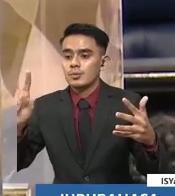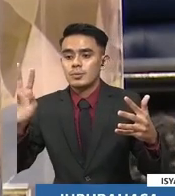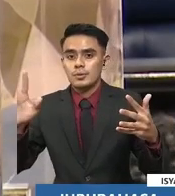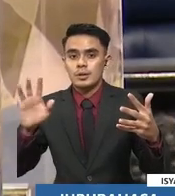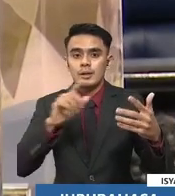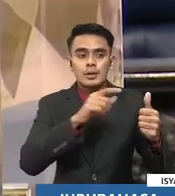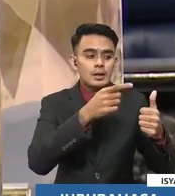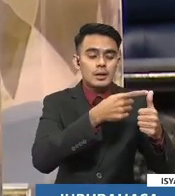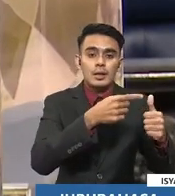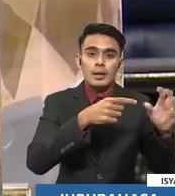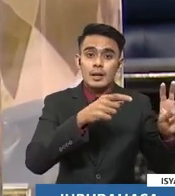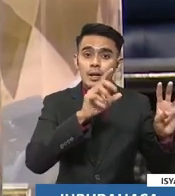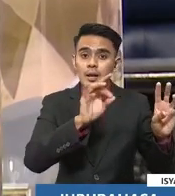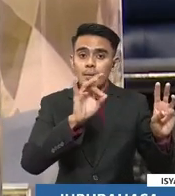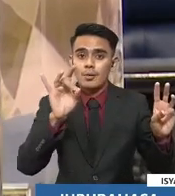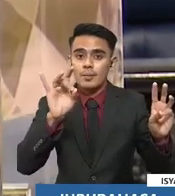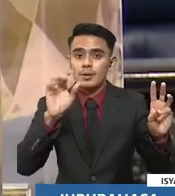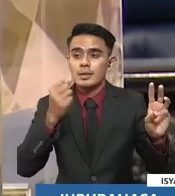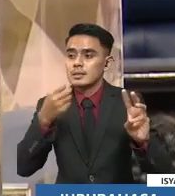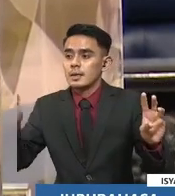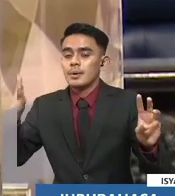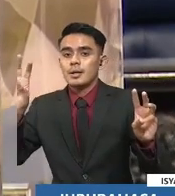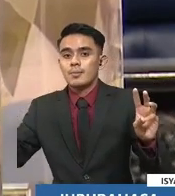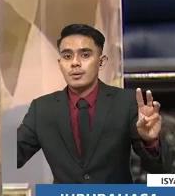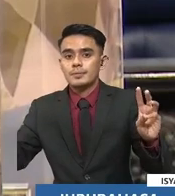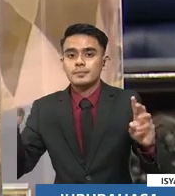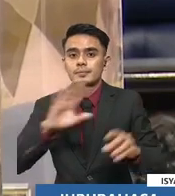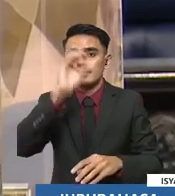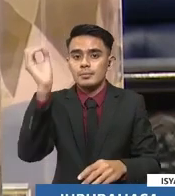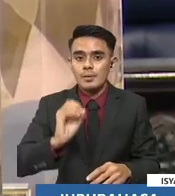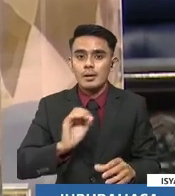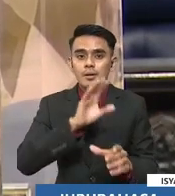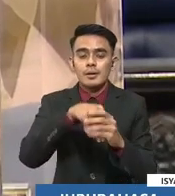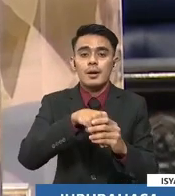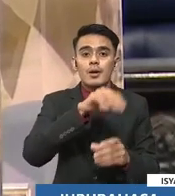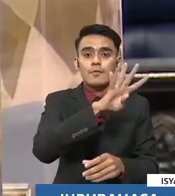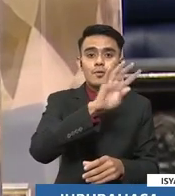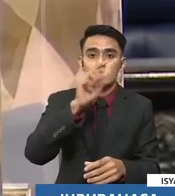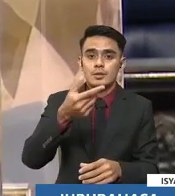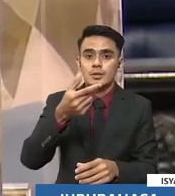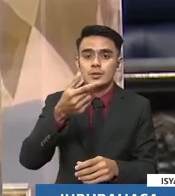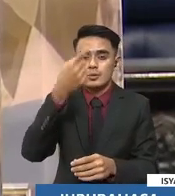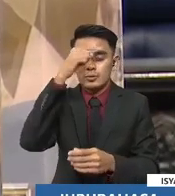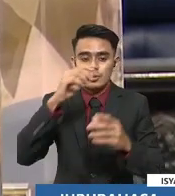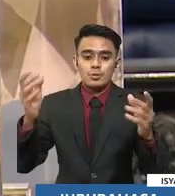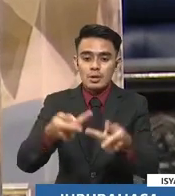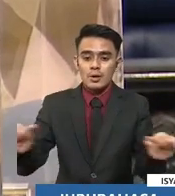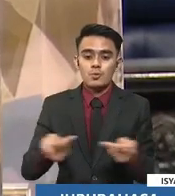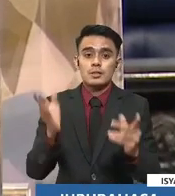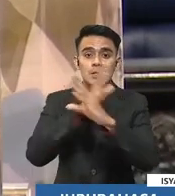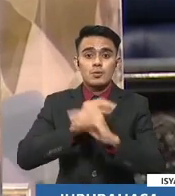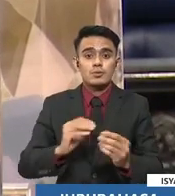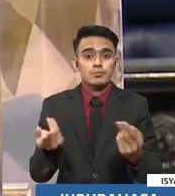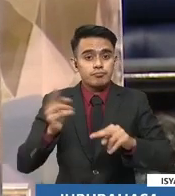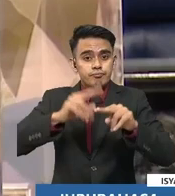Serian 88 yang siap 66. Peratusan liputan 4G di kawasan perpenduduk di Sarawak juga telah